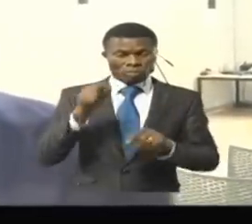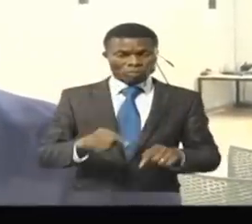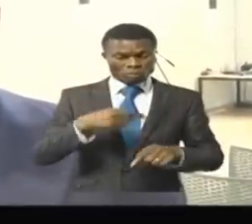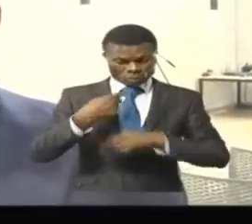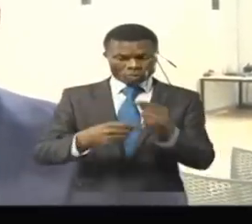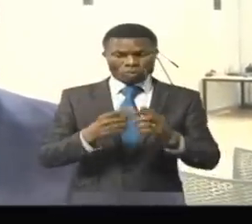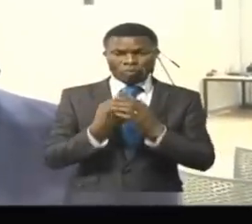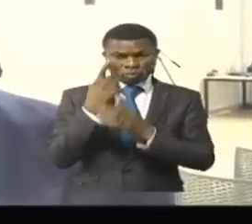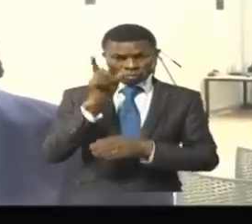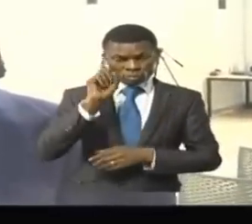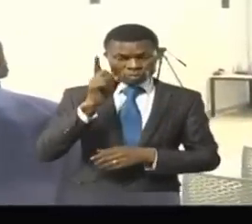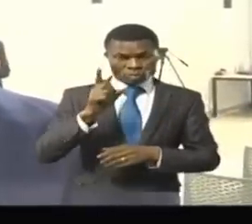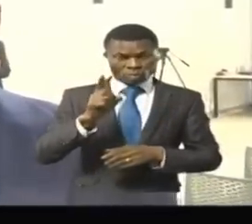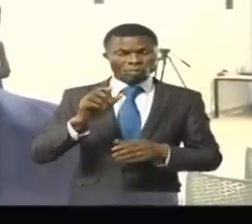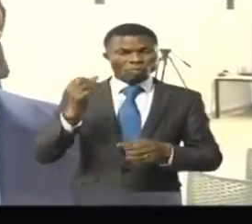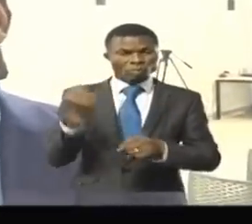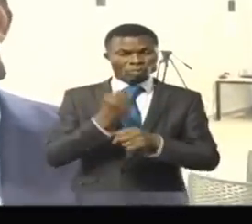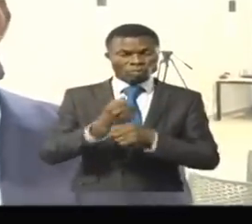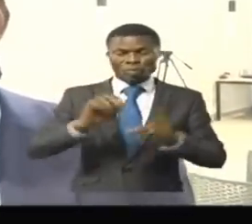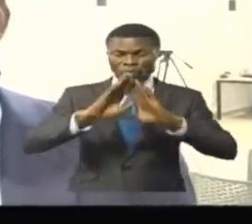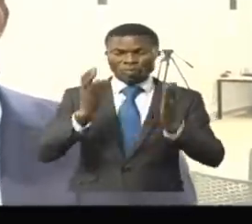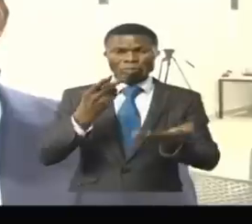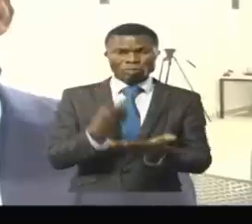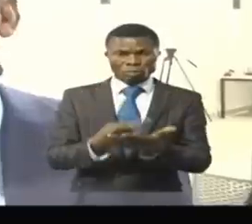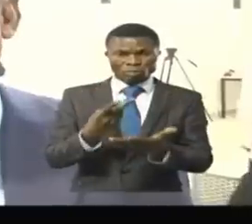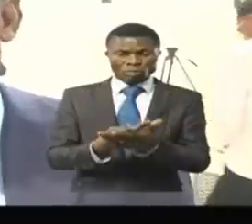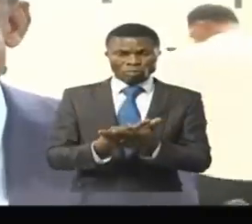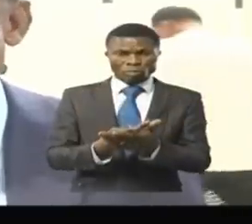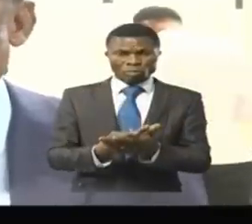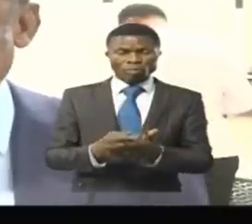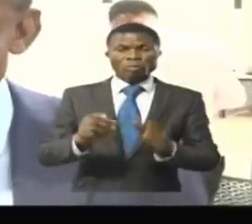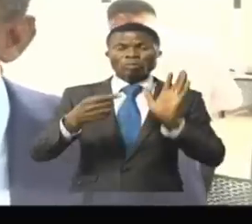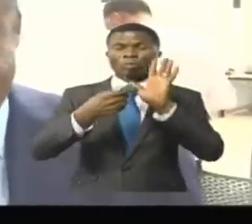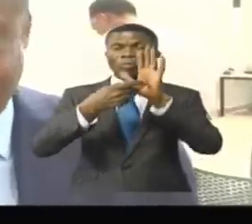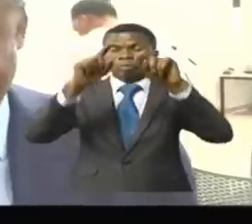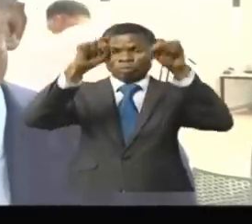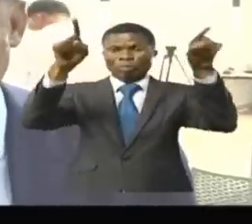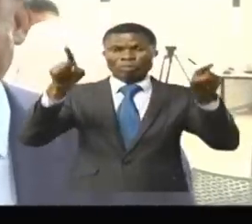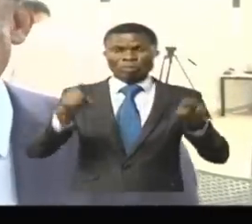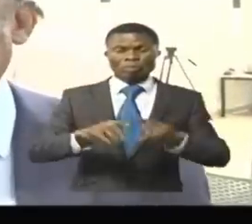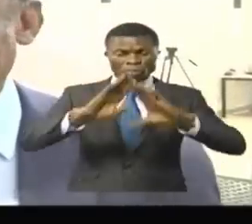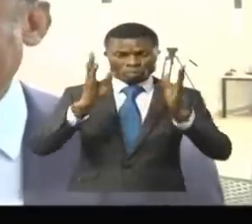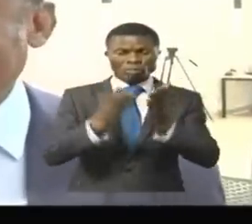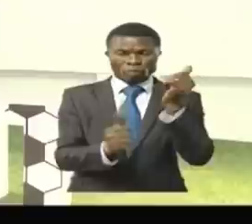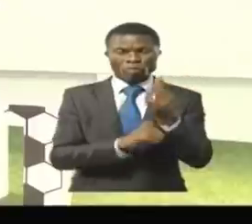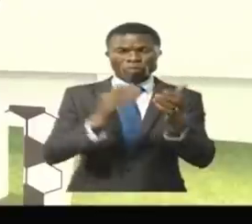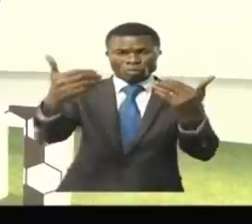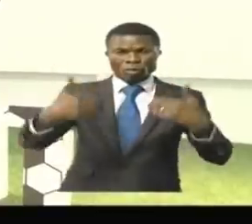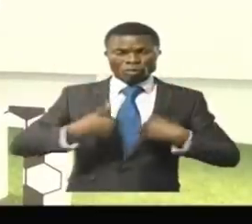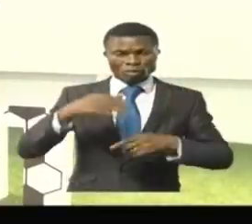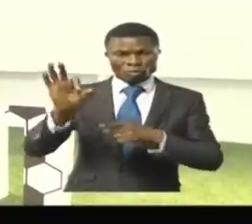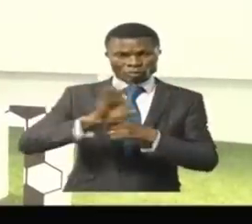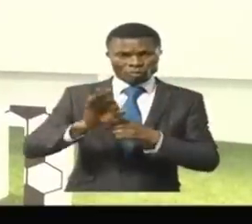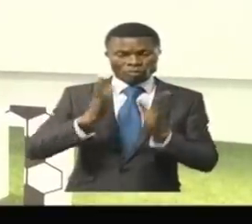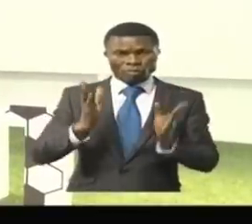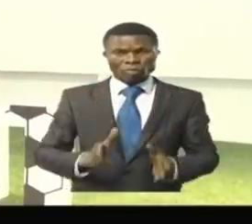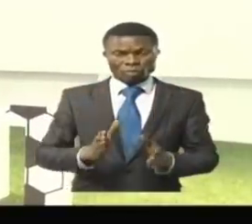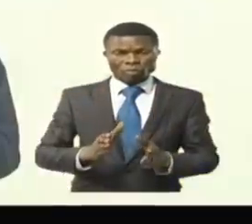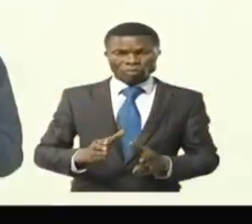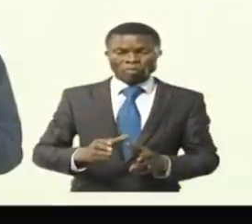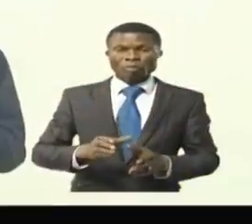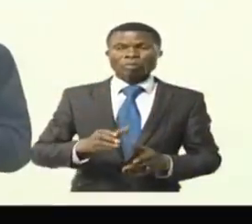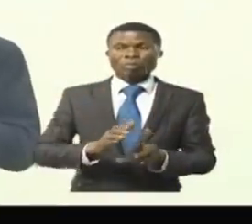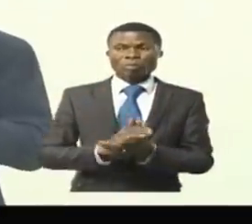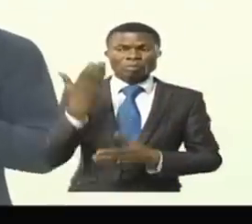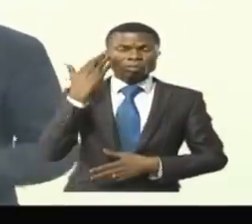début. C'est dans tous les domaines du sport ou de l'audiovisuel, tout le monde doit être formé. Formateur Charles